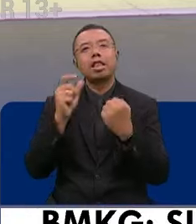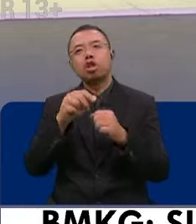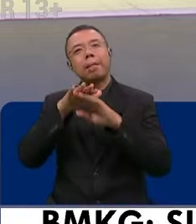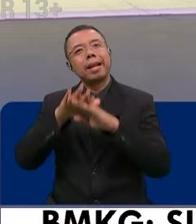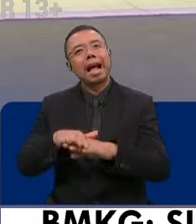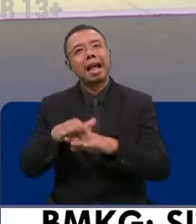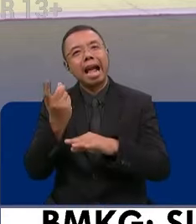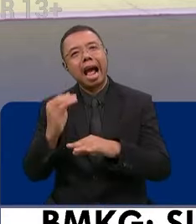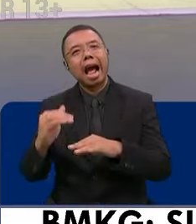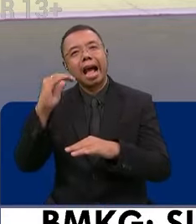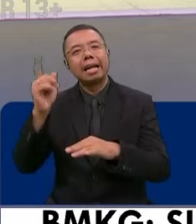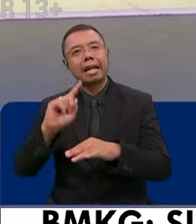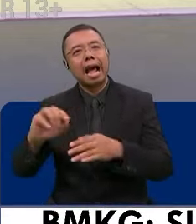Edi?